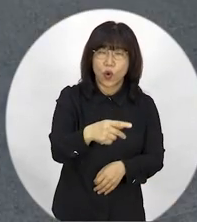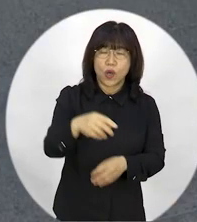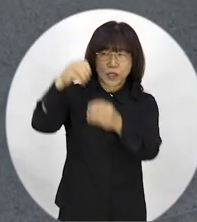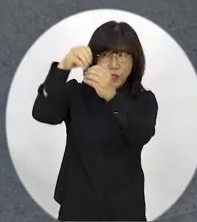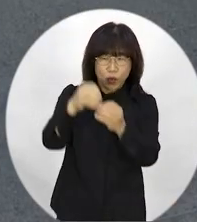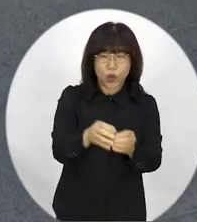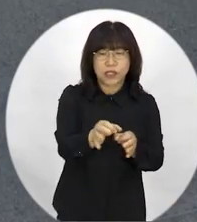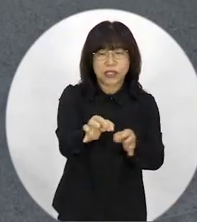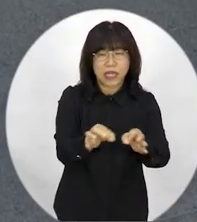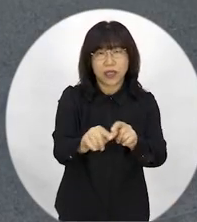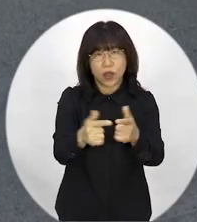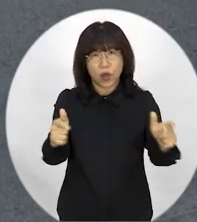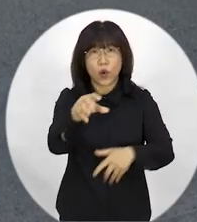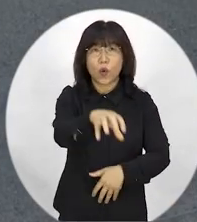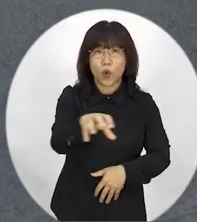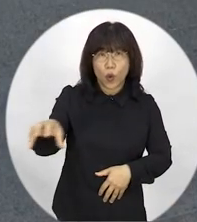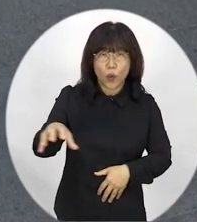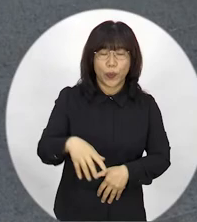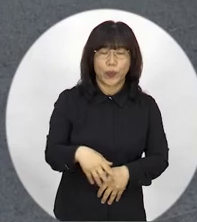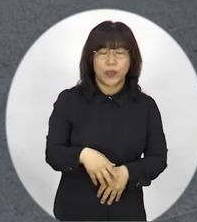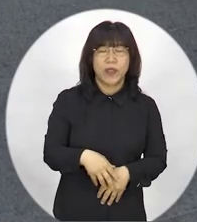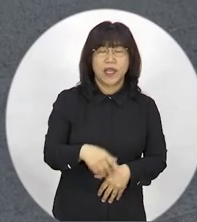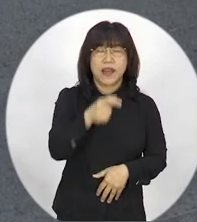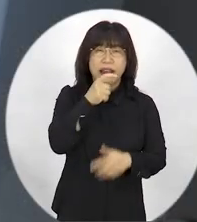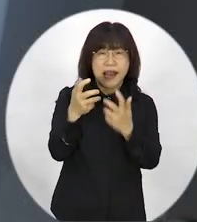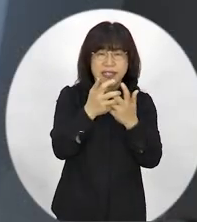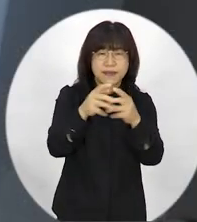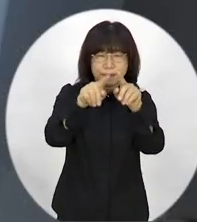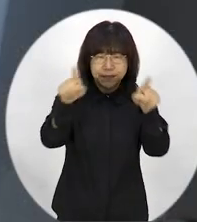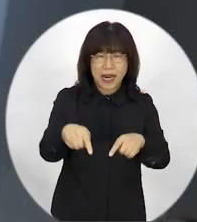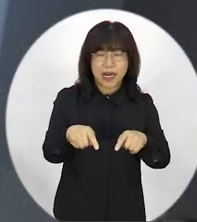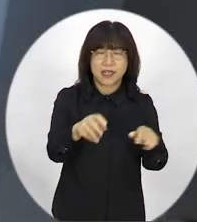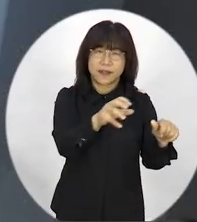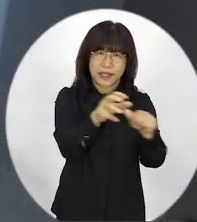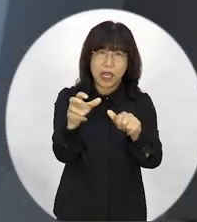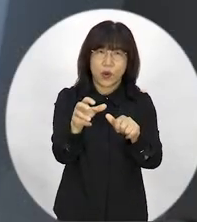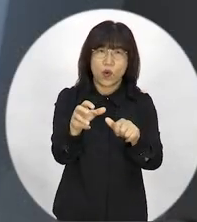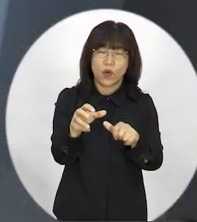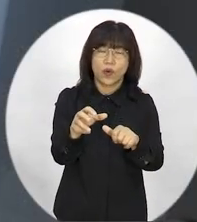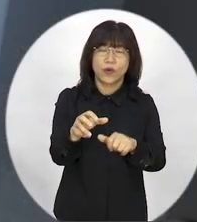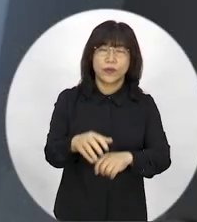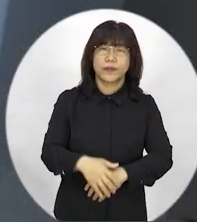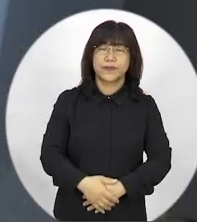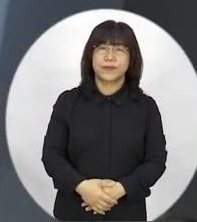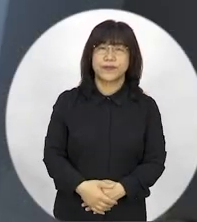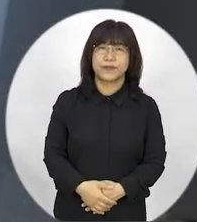수요처를 지속적으로 발굴해 아이스팩 재활용 사업을 확대해 나갈 계획입니다.